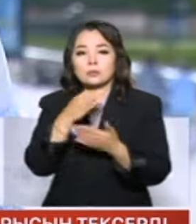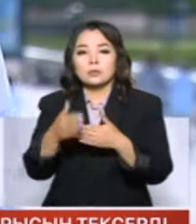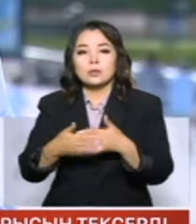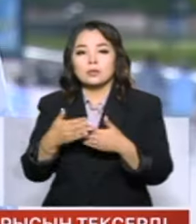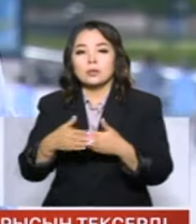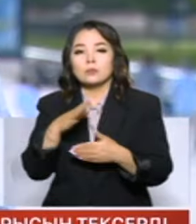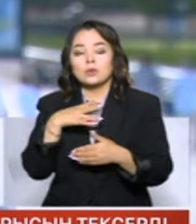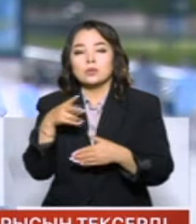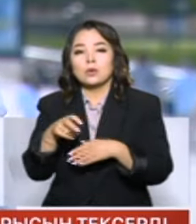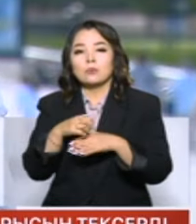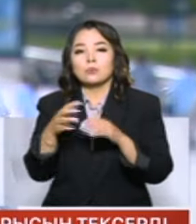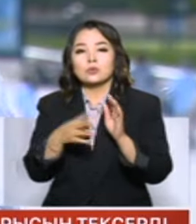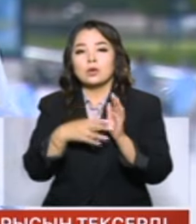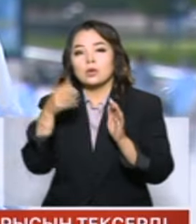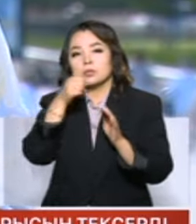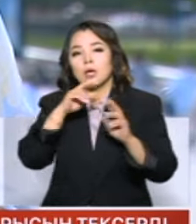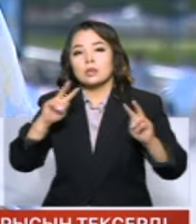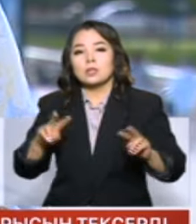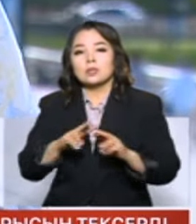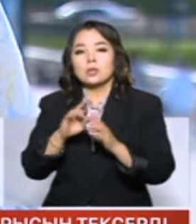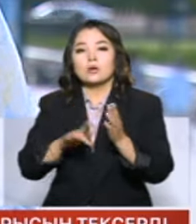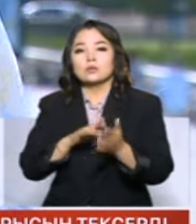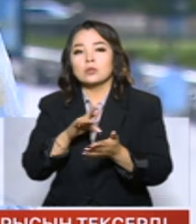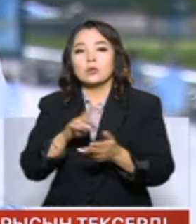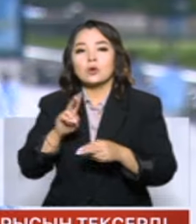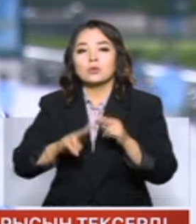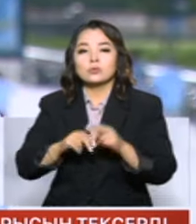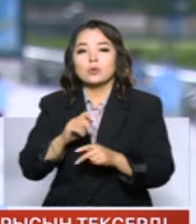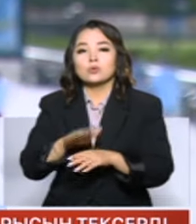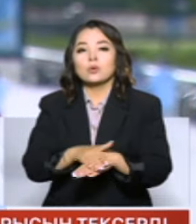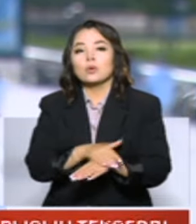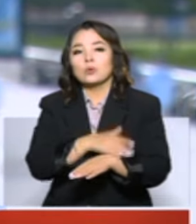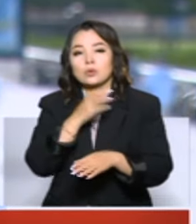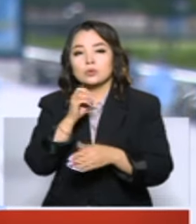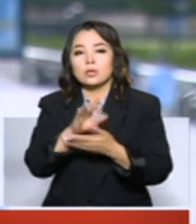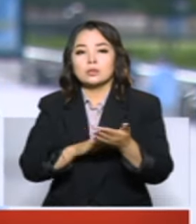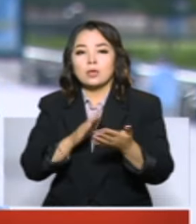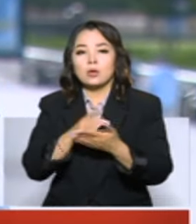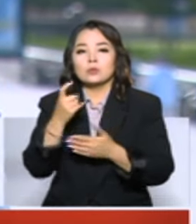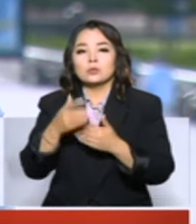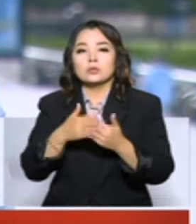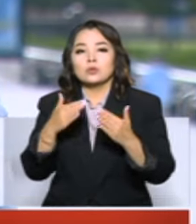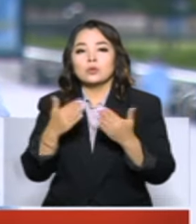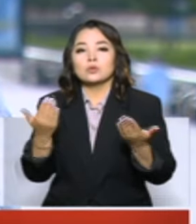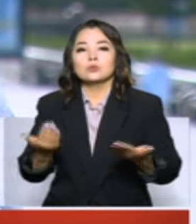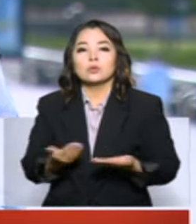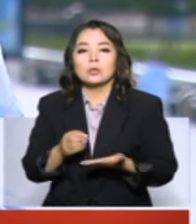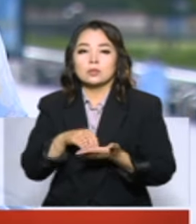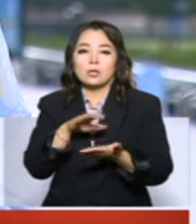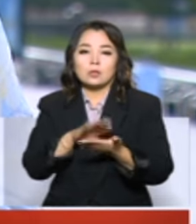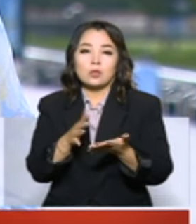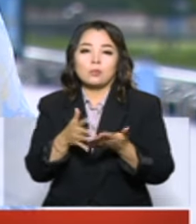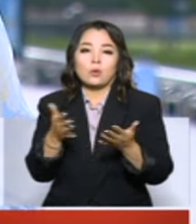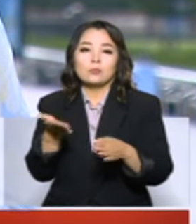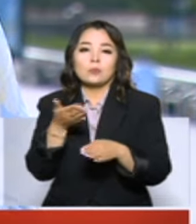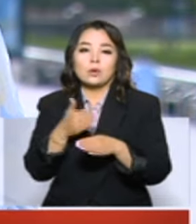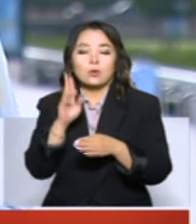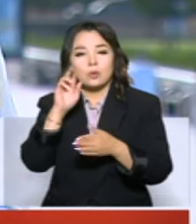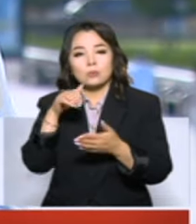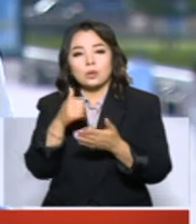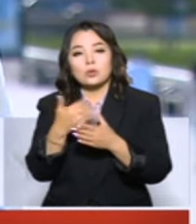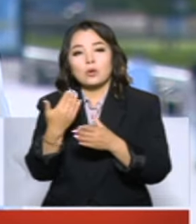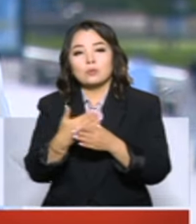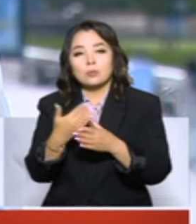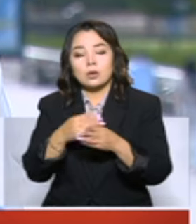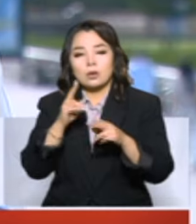тартты. 2019 жылы Астанада құрылысы ұзаққа созылған 150-ден астам тұрғын үй тіркелген. Бүгінде оның басым бөлігі үкіметтің